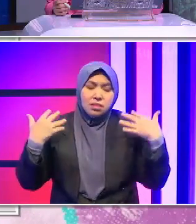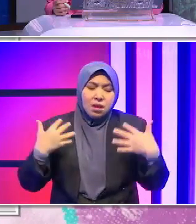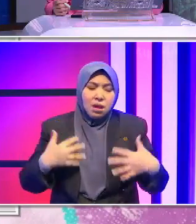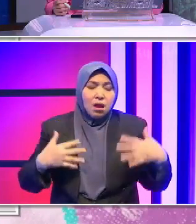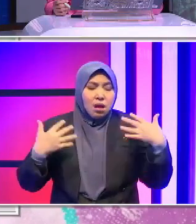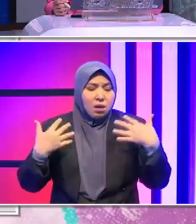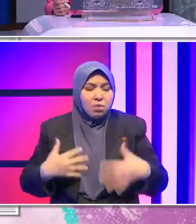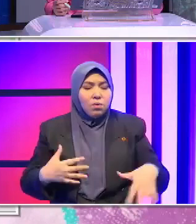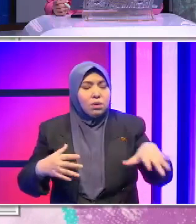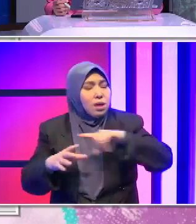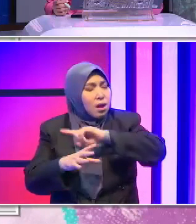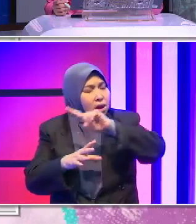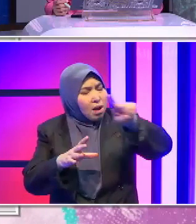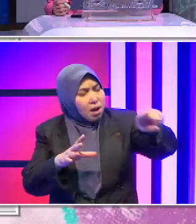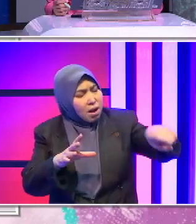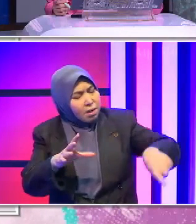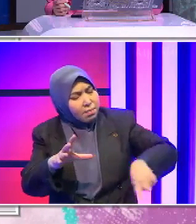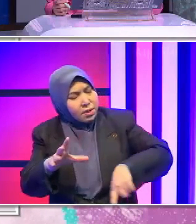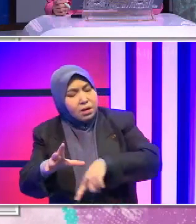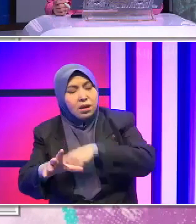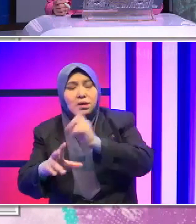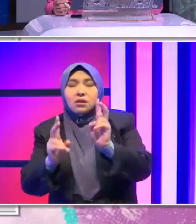ويدعوننا رغبا